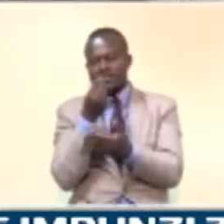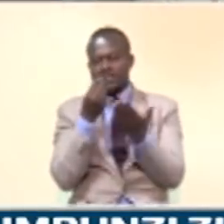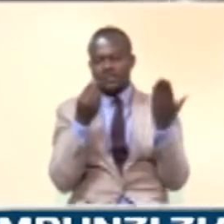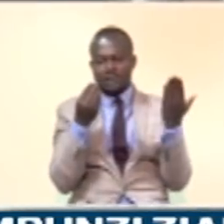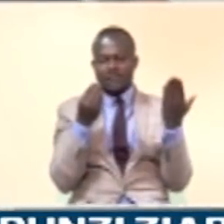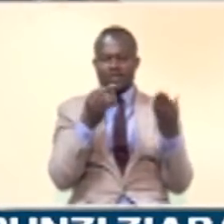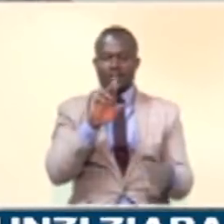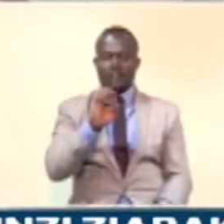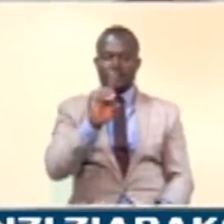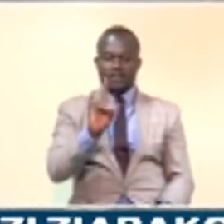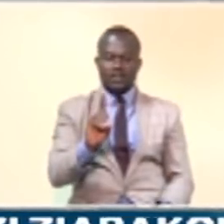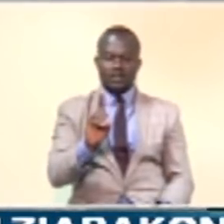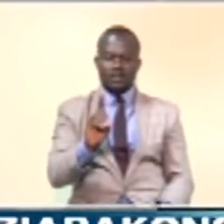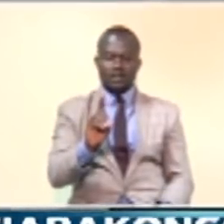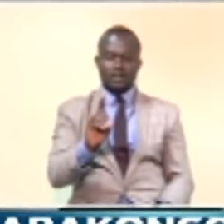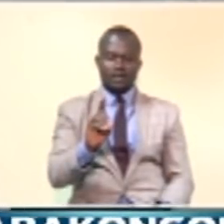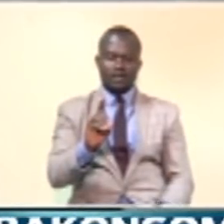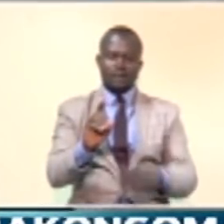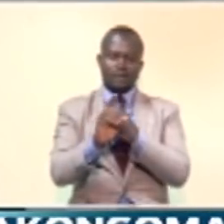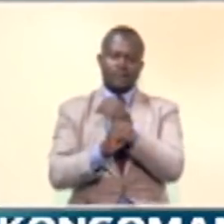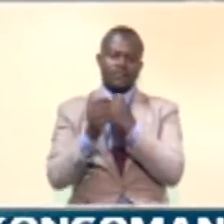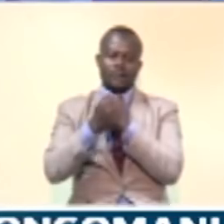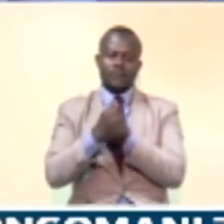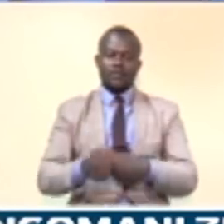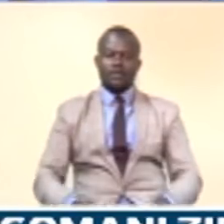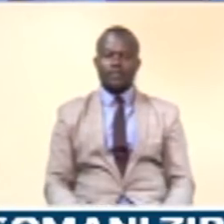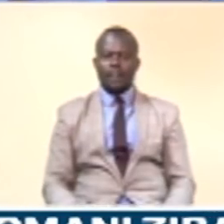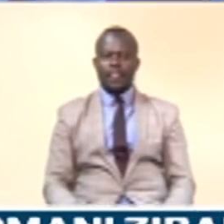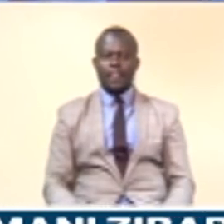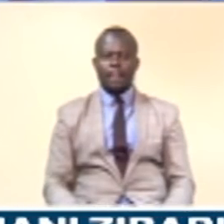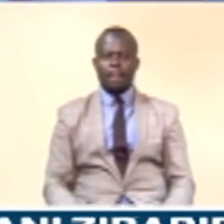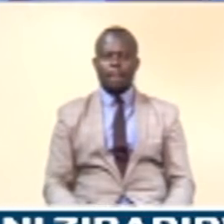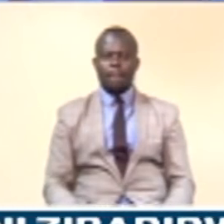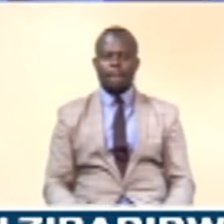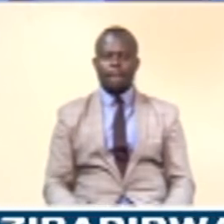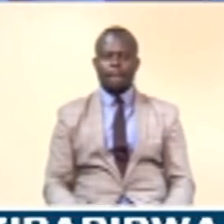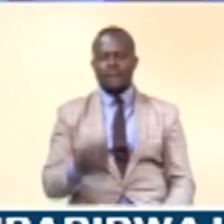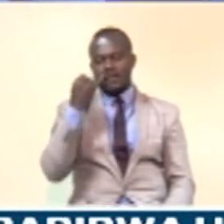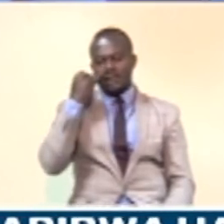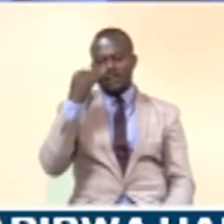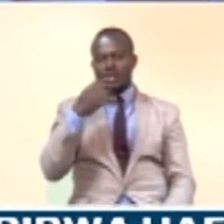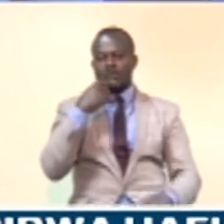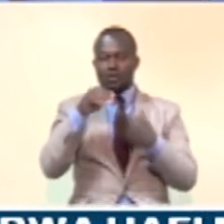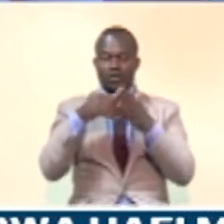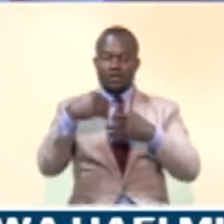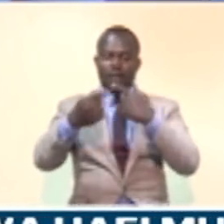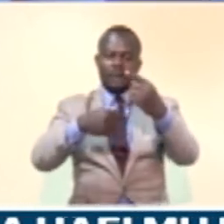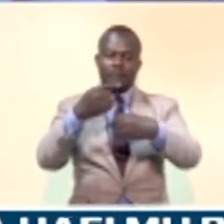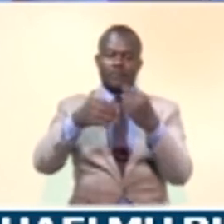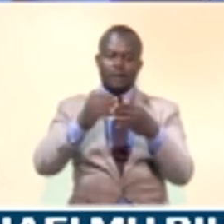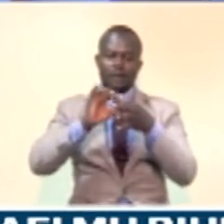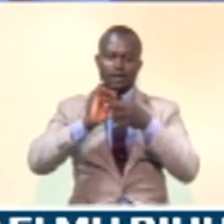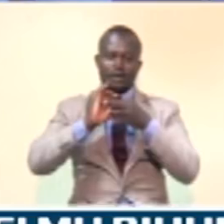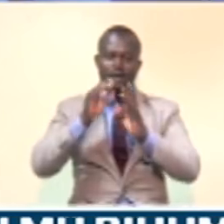Fredi Ruterana karere ka Rubavu Paul, iyo tuvuga isubukurwa